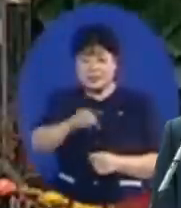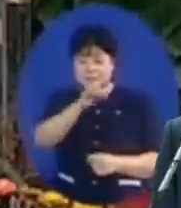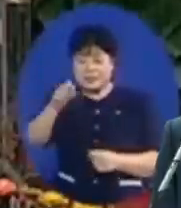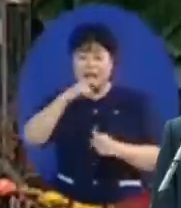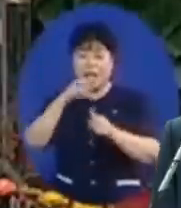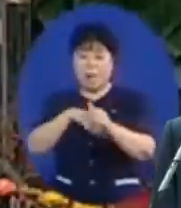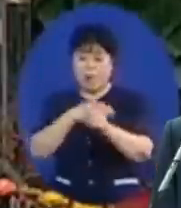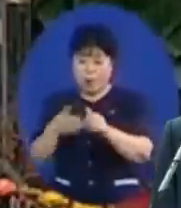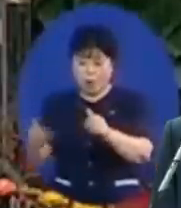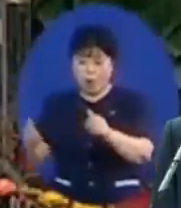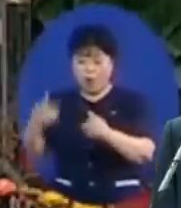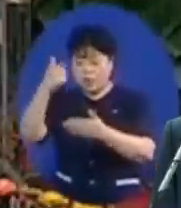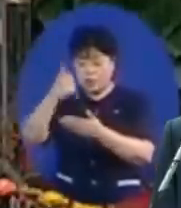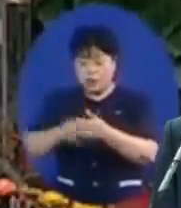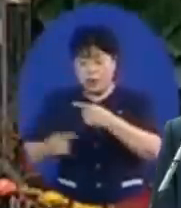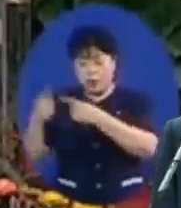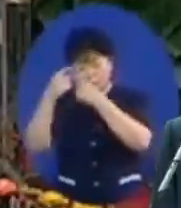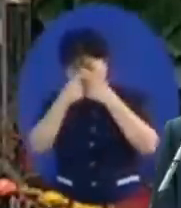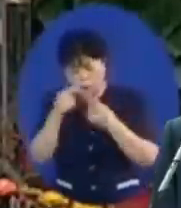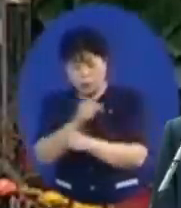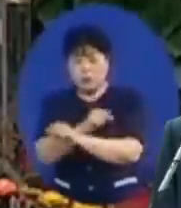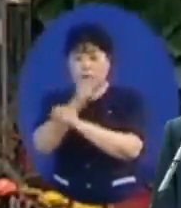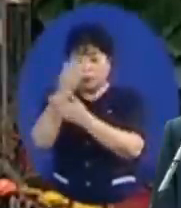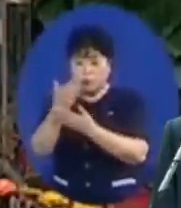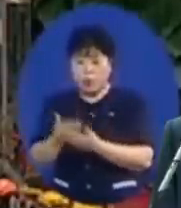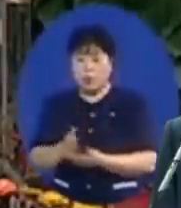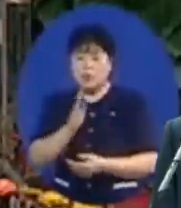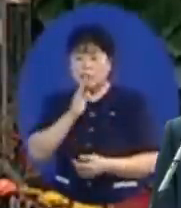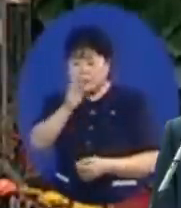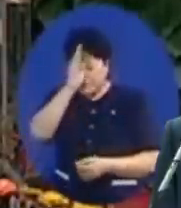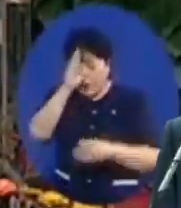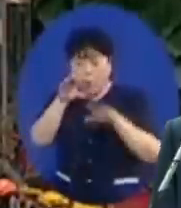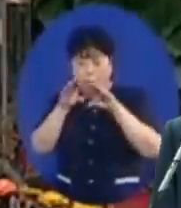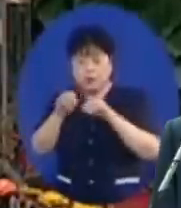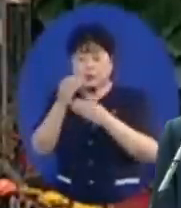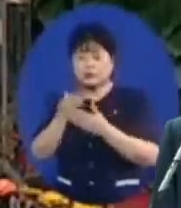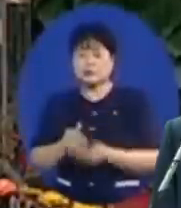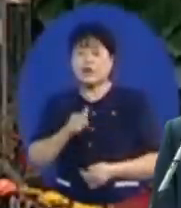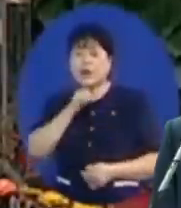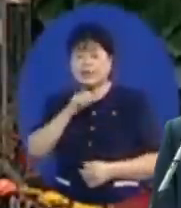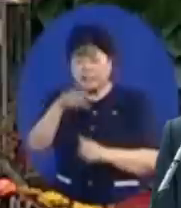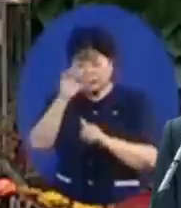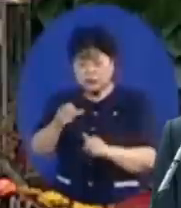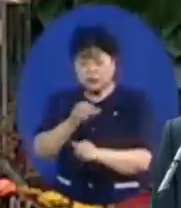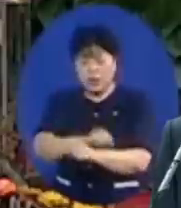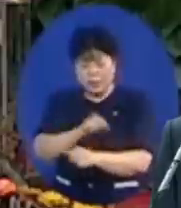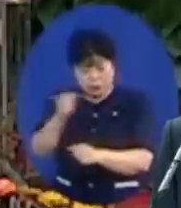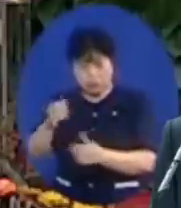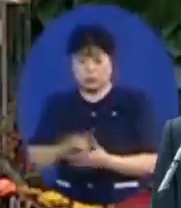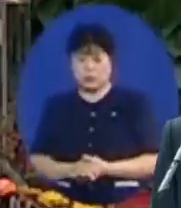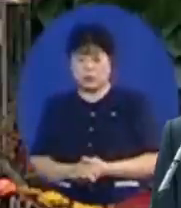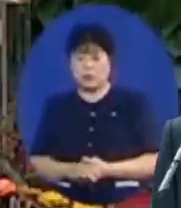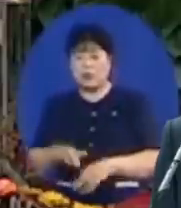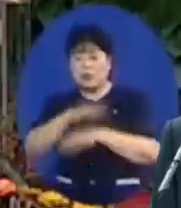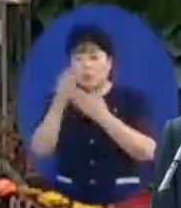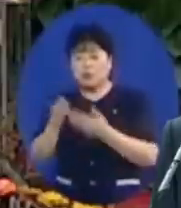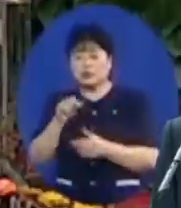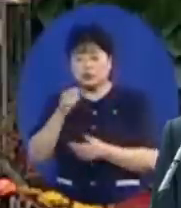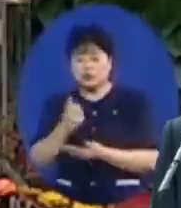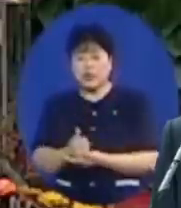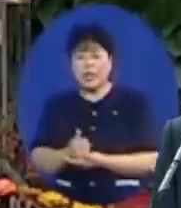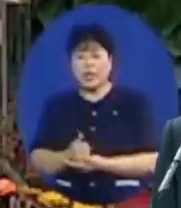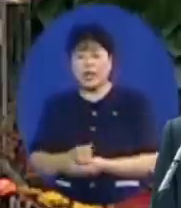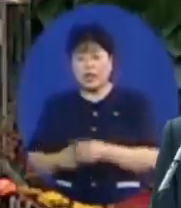보혈은 우리를 죄와 허물에서 사하시고 질병을 치료하고 가난과 저주에서 해방시키고 모든 죄와